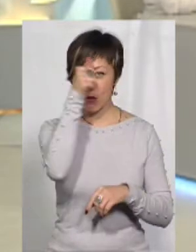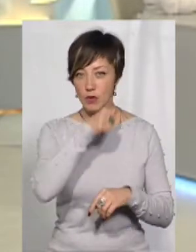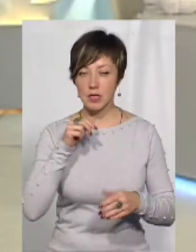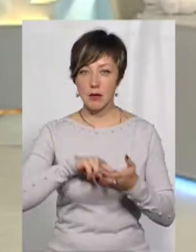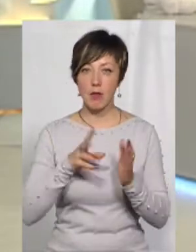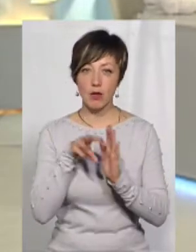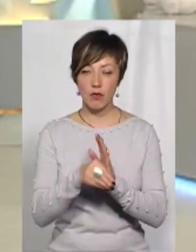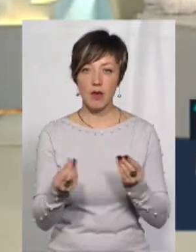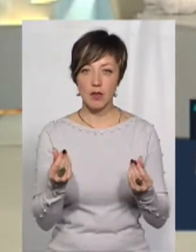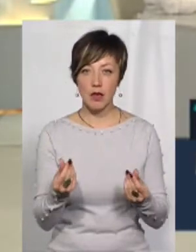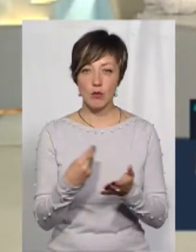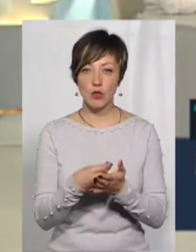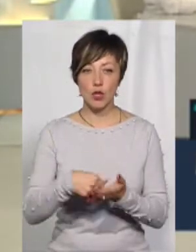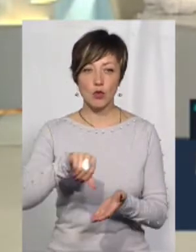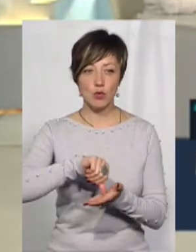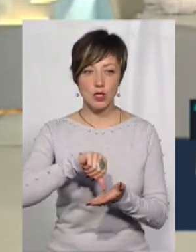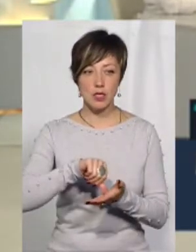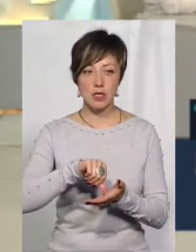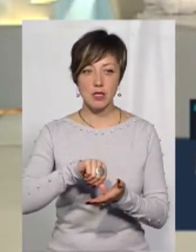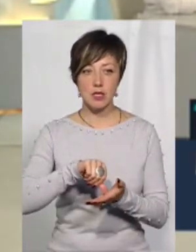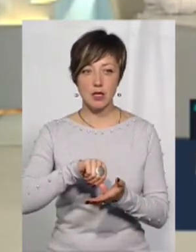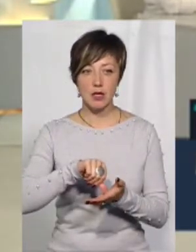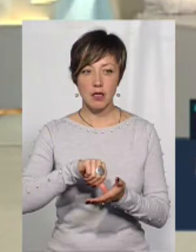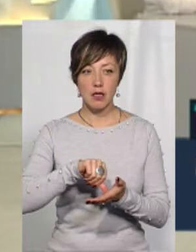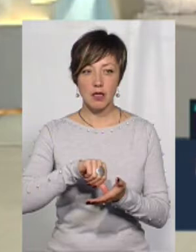році запланувати бюджет участі,